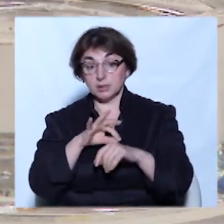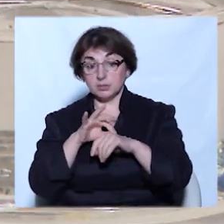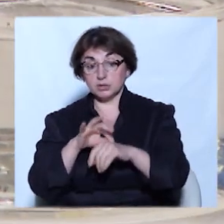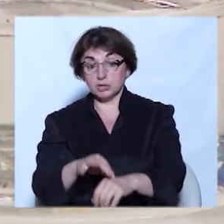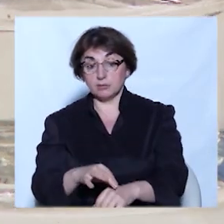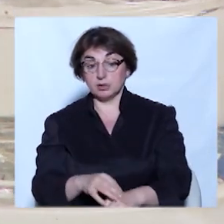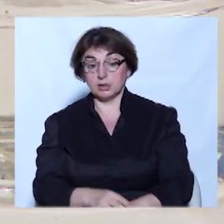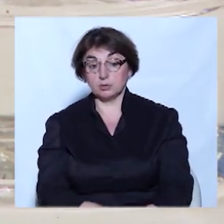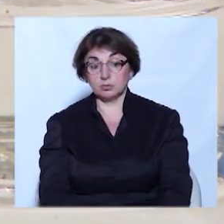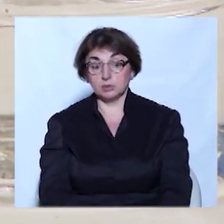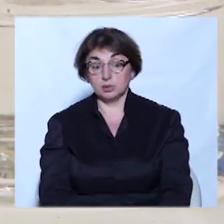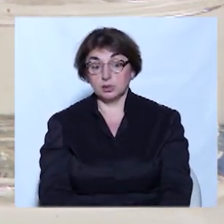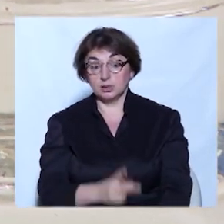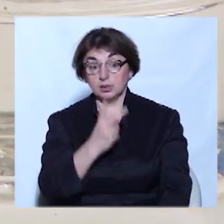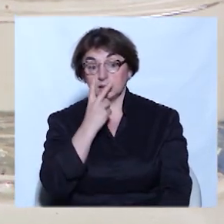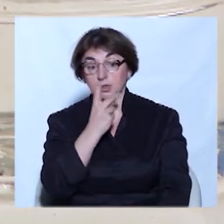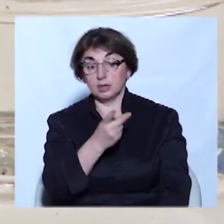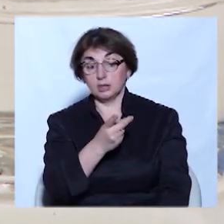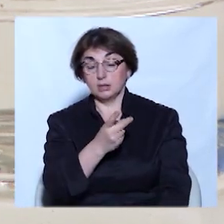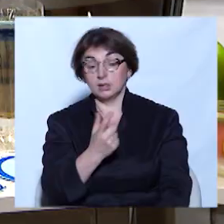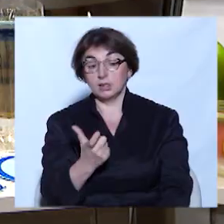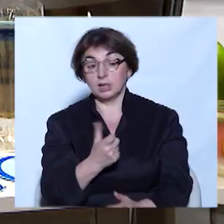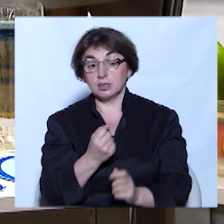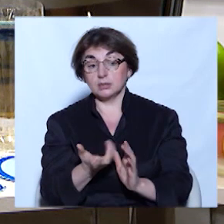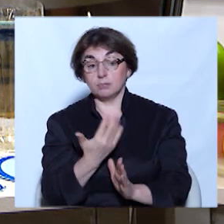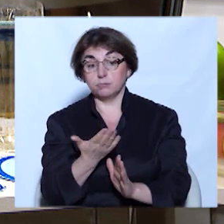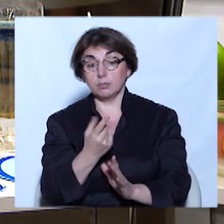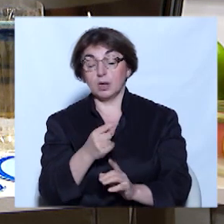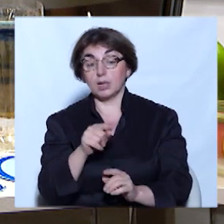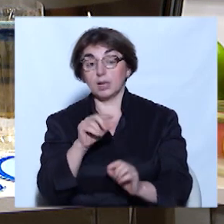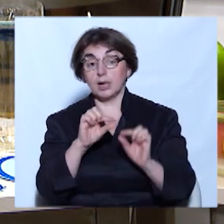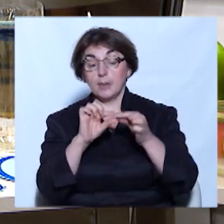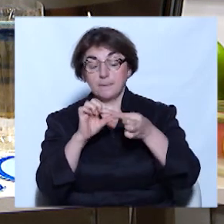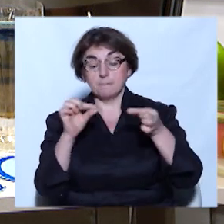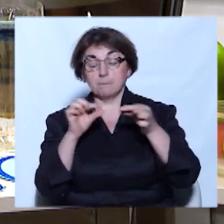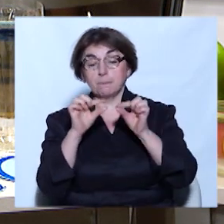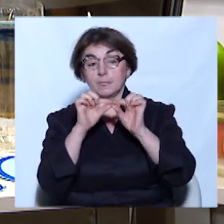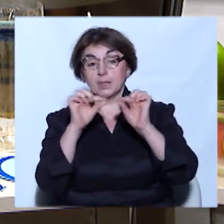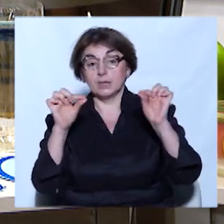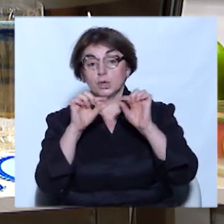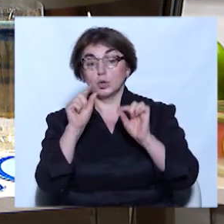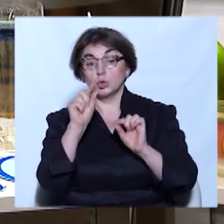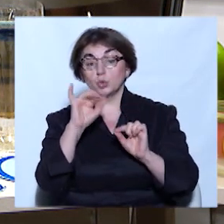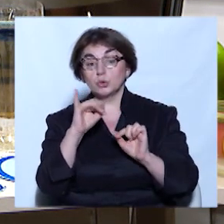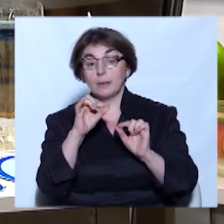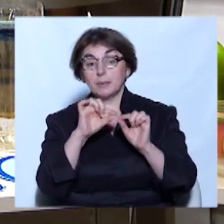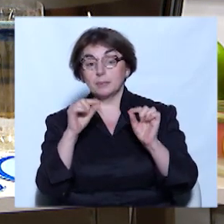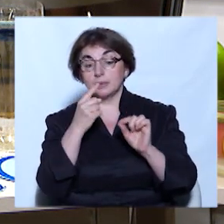იგი, აქ მაქვს თუთია, თუთის ფირფიტები, მეტალია, რომლის სულ